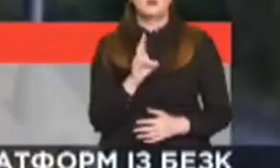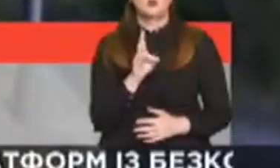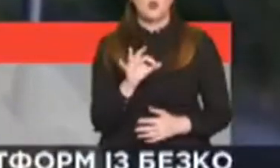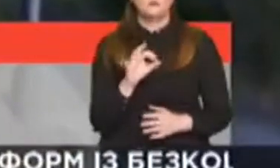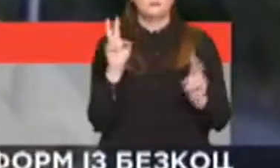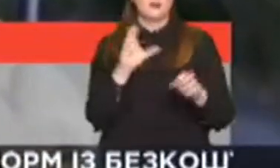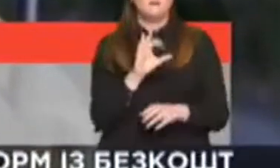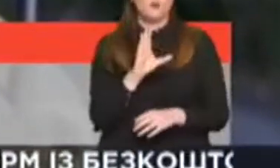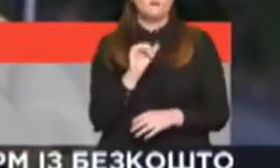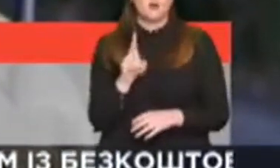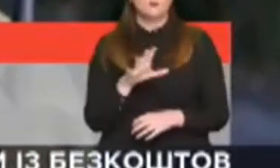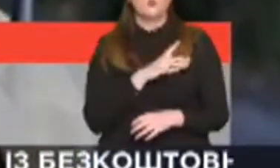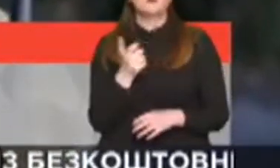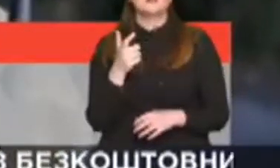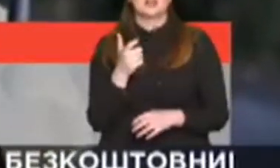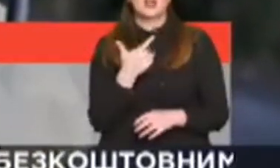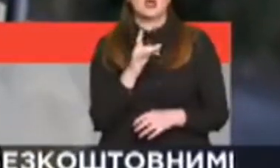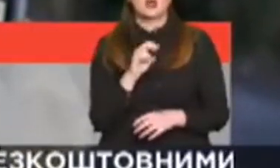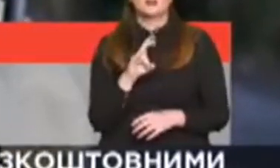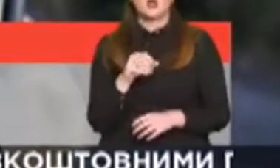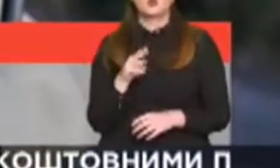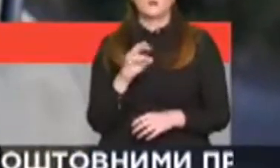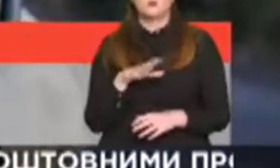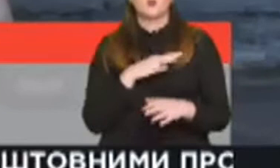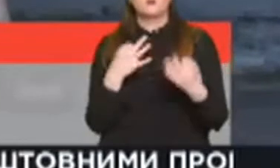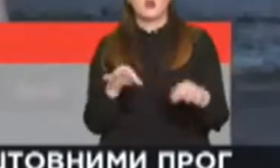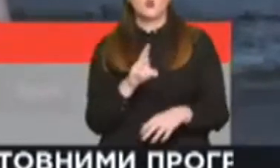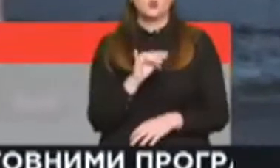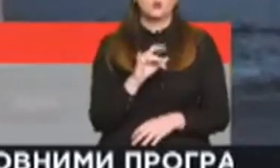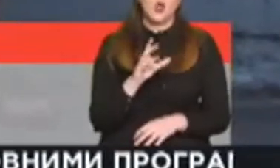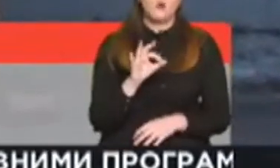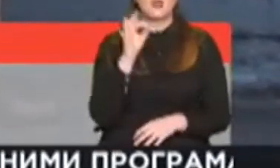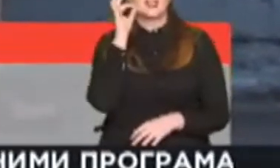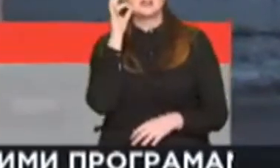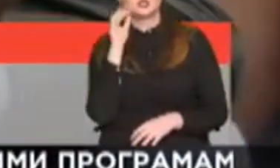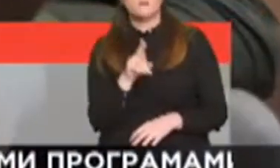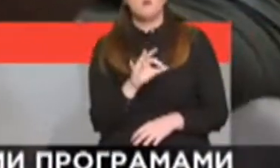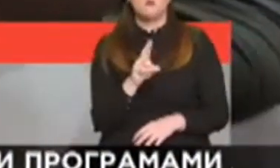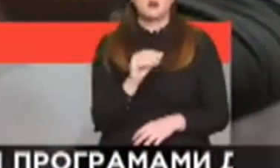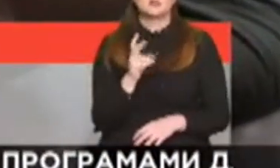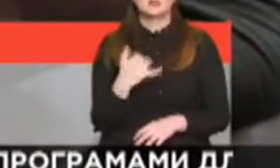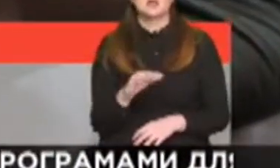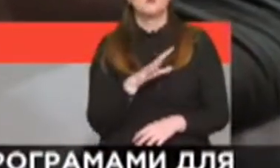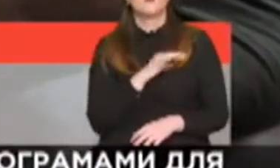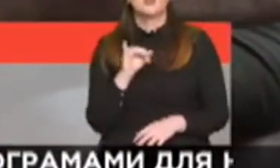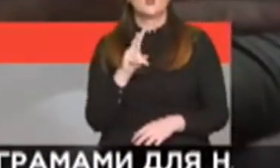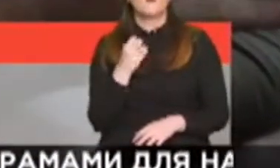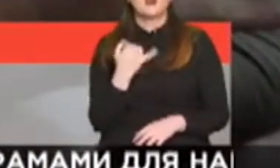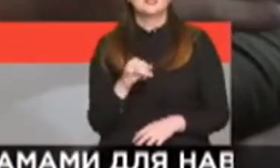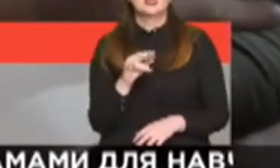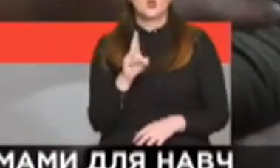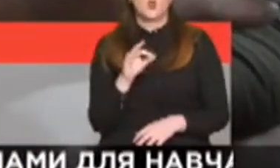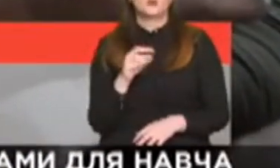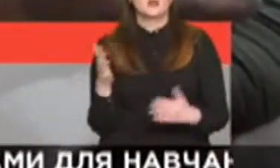був стрільцем-гранатометником. Брав участь у звільненні Курахового, Лисичанська та Попасної. Пройшов Іловайський котел, де отримав